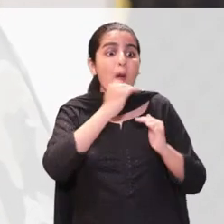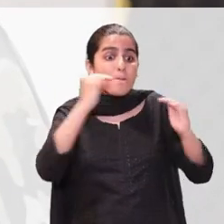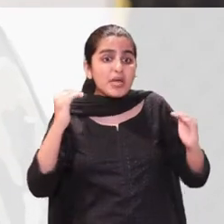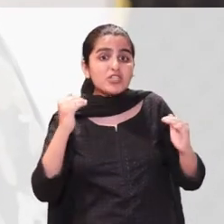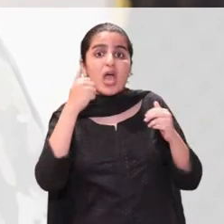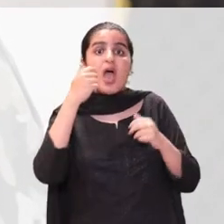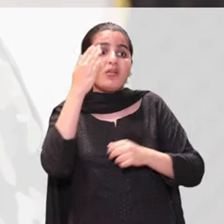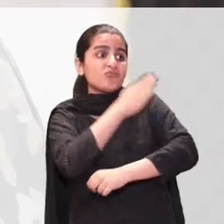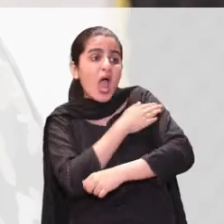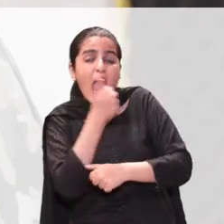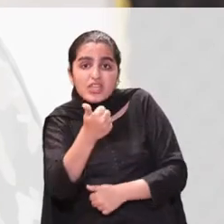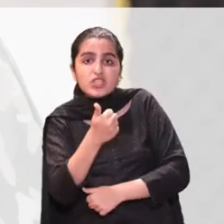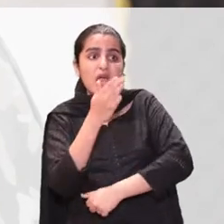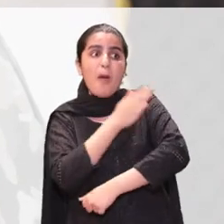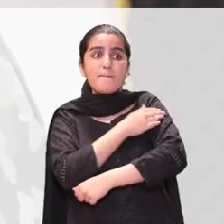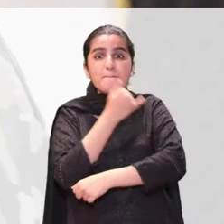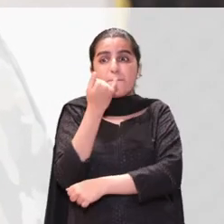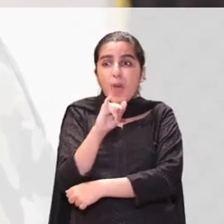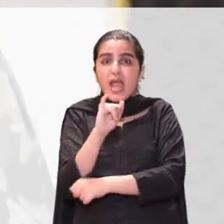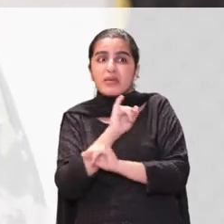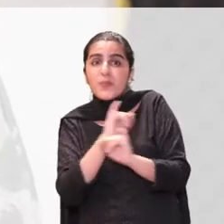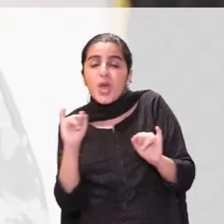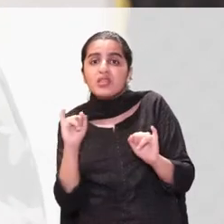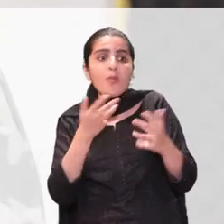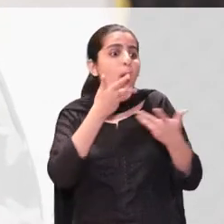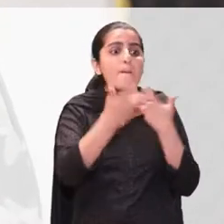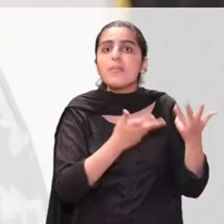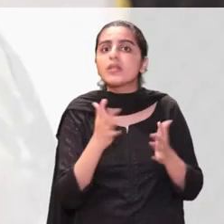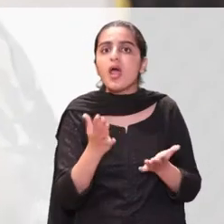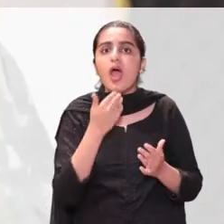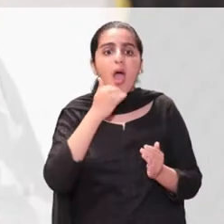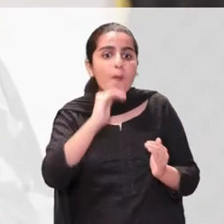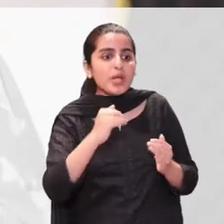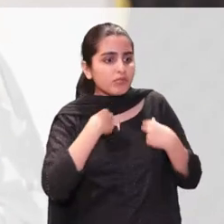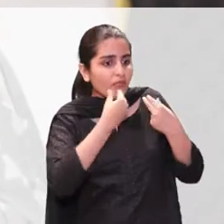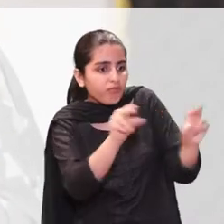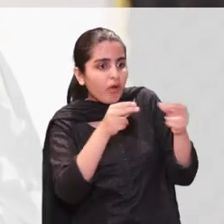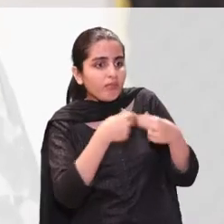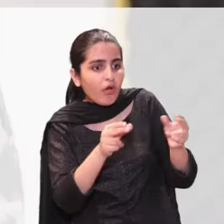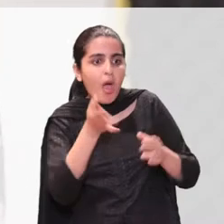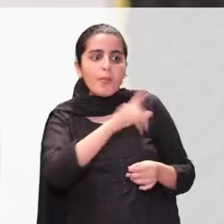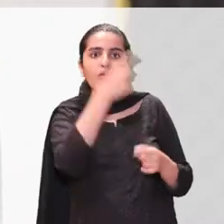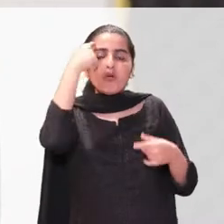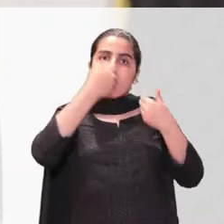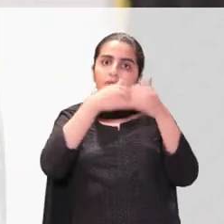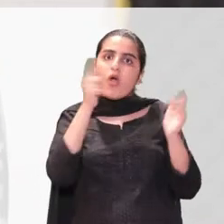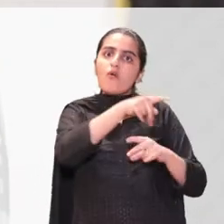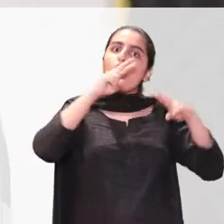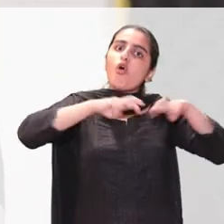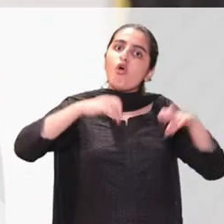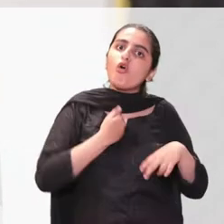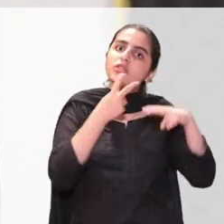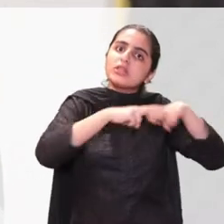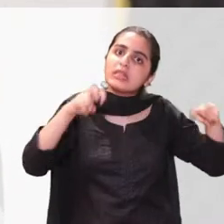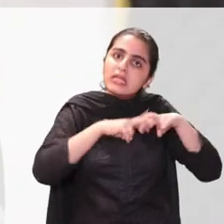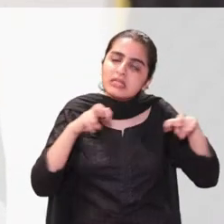कि बच्चे को बताना कैसे गुड टच बैड टच हमने उसको खोल खोल के बताना शुरू किया वह बच्चा छोटा उसका सेवन इतना खुल गया फिर